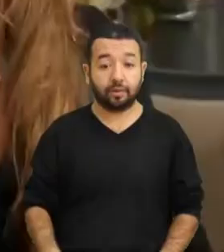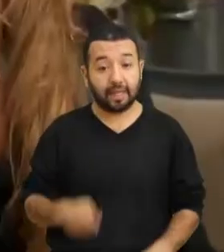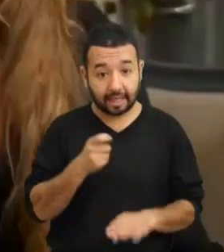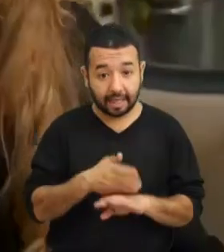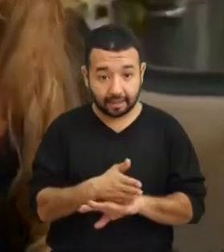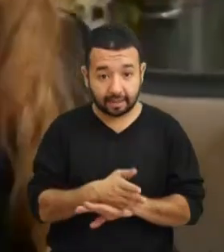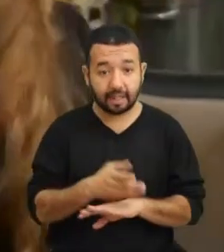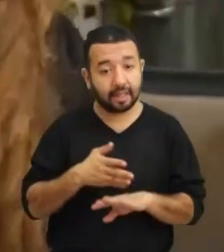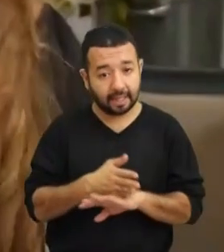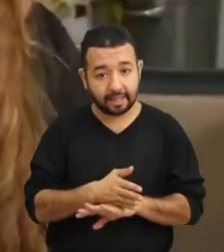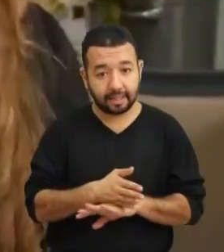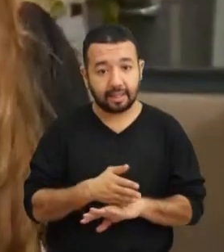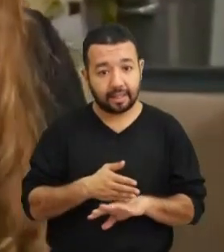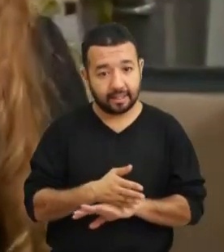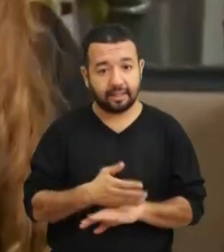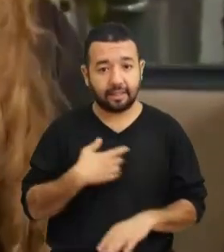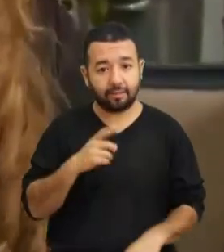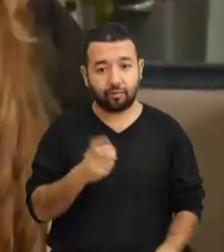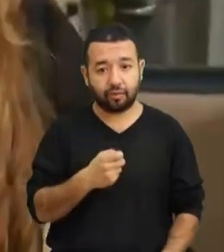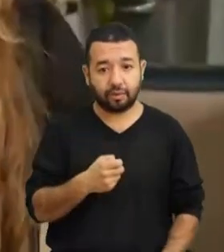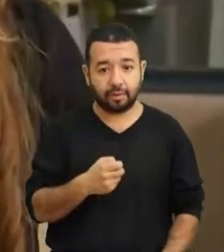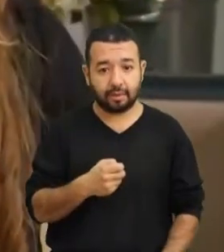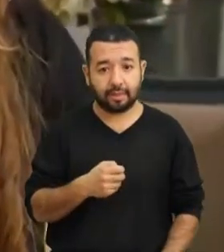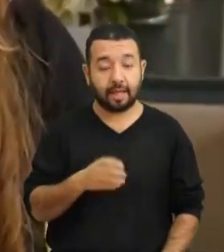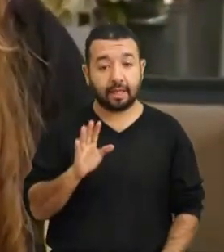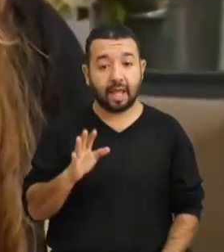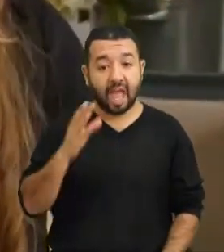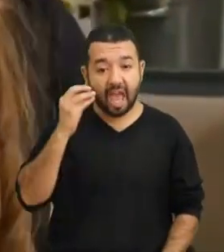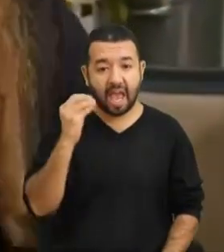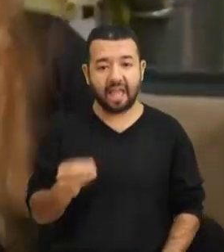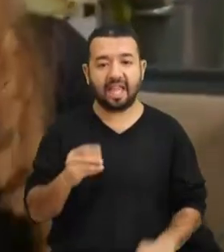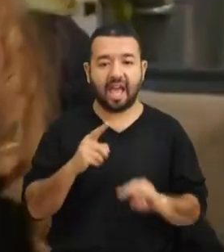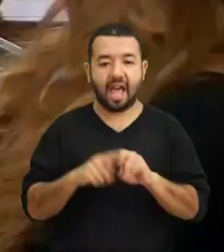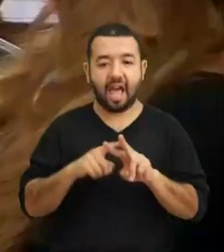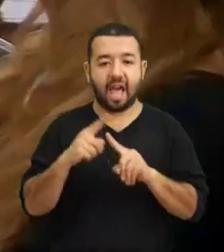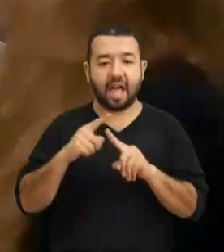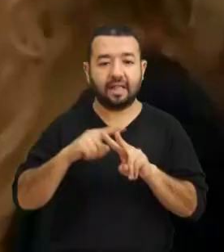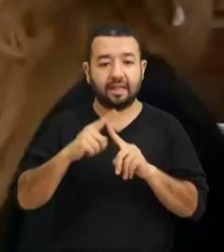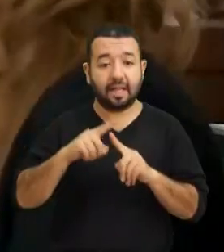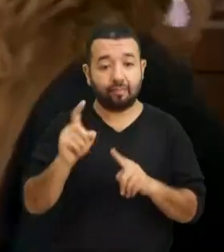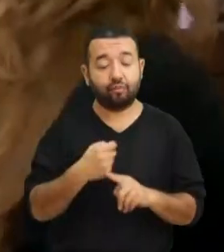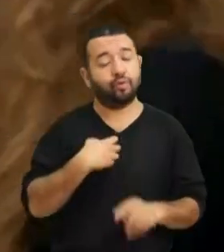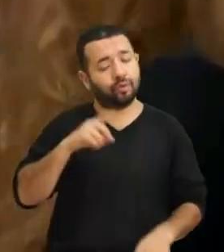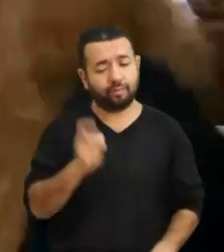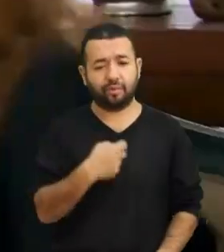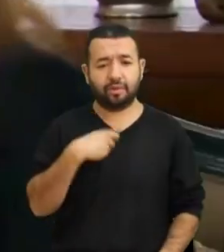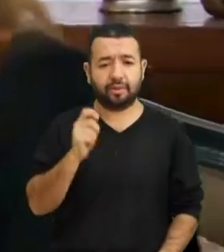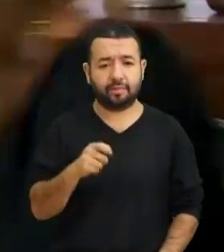Gerçekten. Gerçekten bulacağım ben sana. Bulacağım mı? Vallahi bulacağım. Hatta en iyi Hattatçıyı bul. Hatta